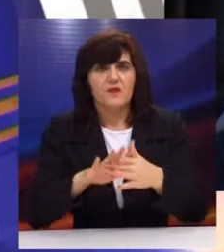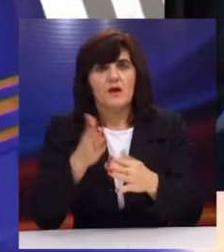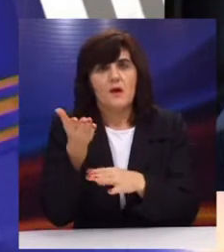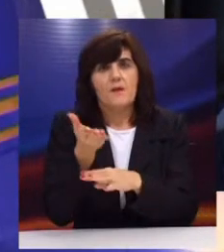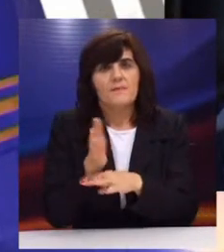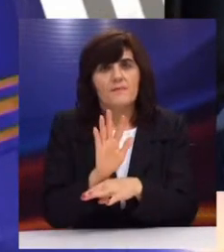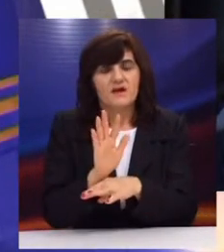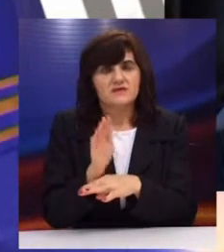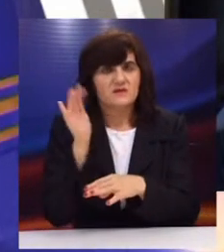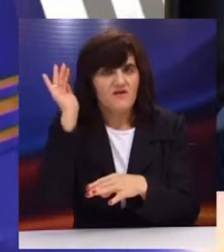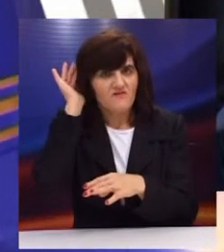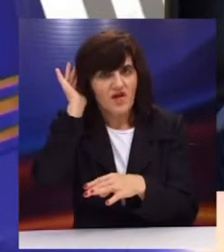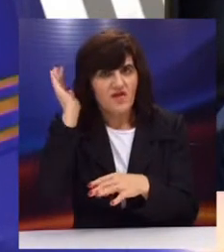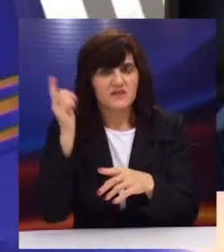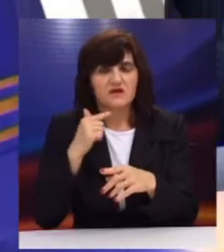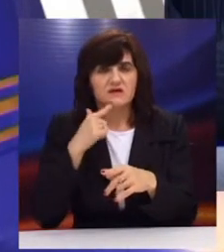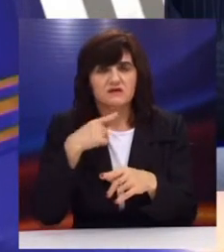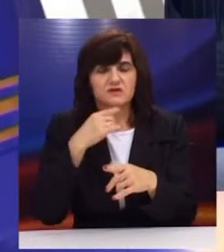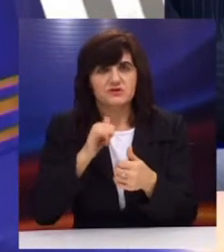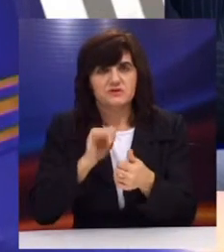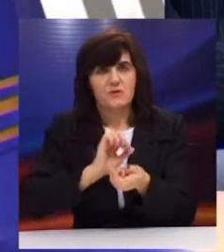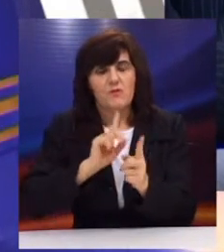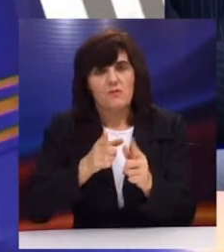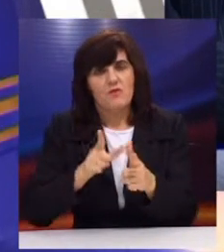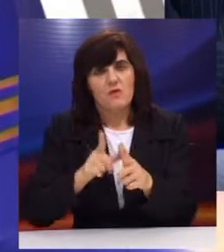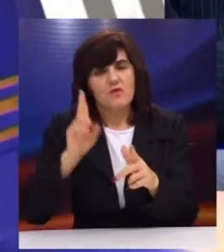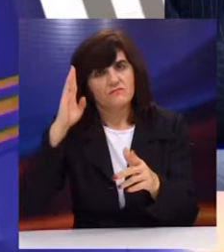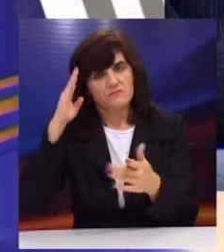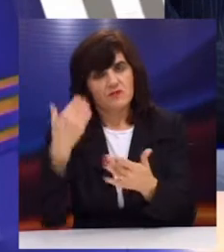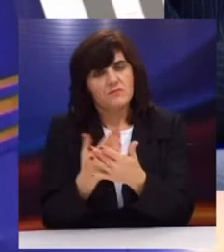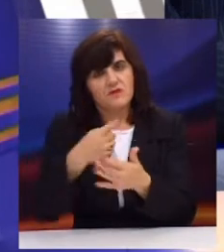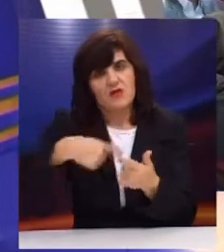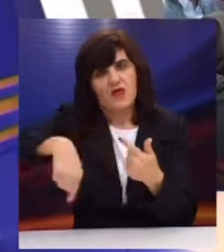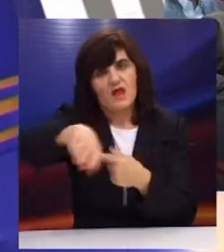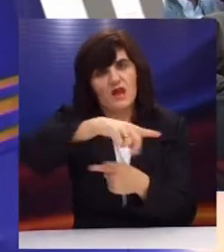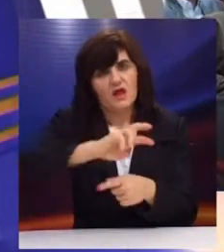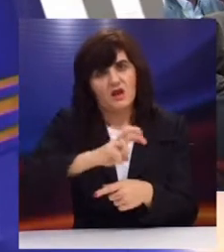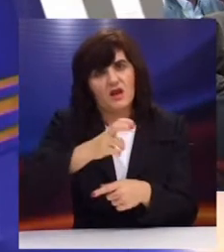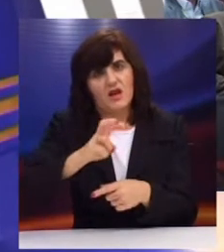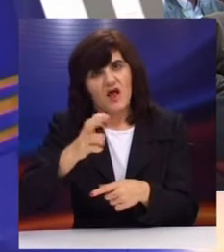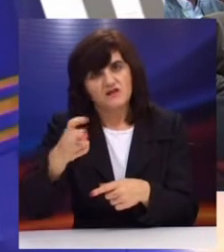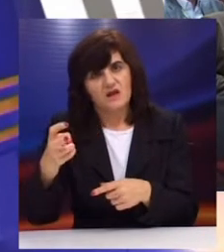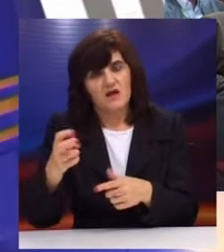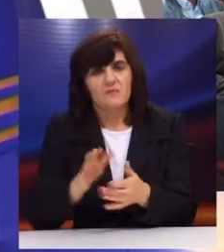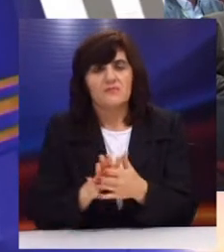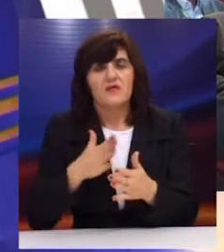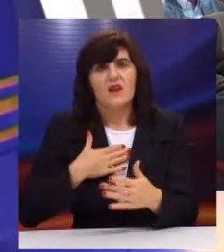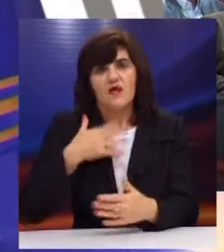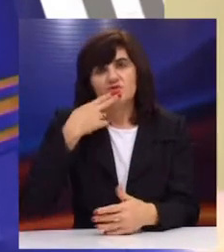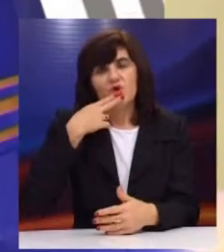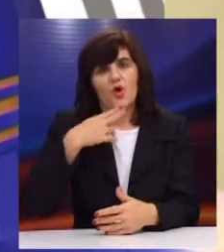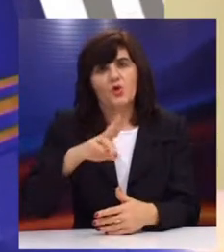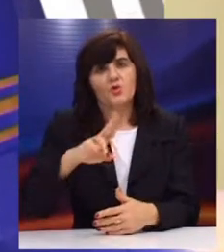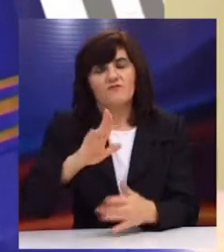Predstavnici pokrajinske vlade izneli su stav da se realizacijom strategije moraju uvažiti regionalne razlike. Naš odgovor na to pitanje